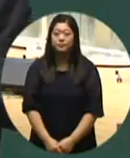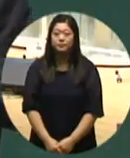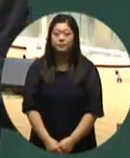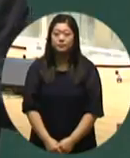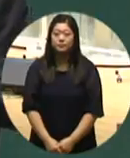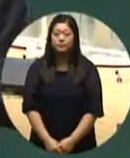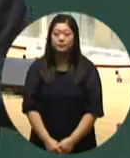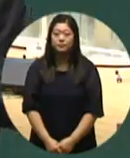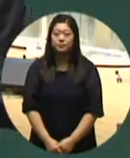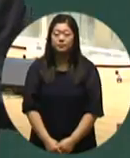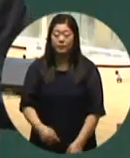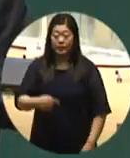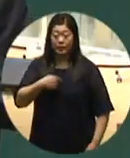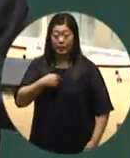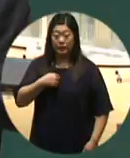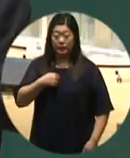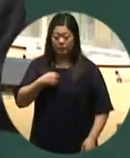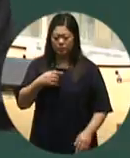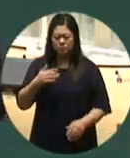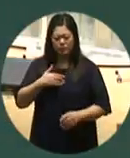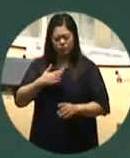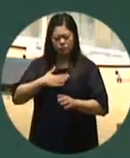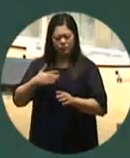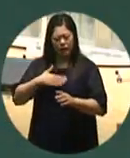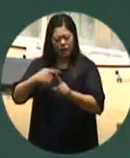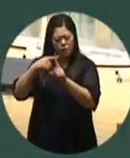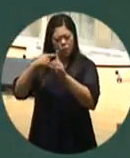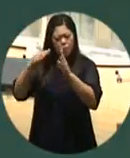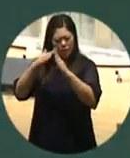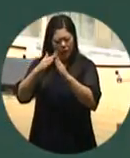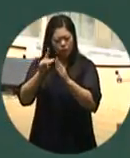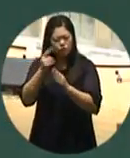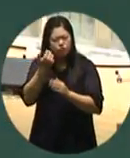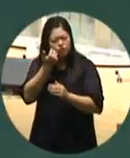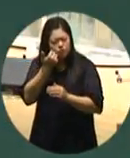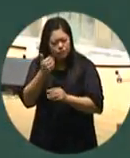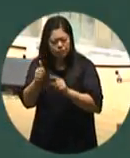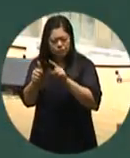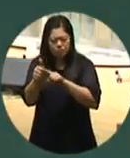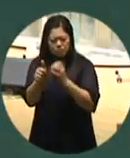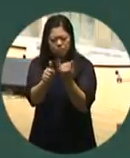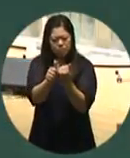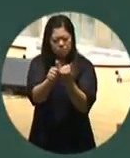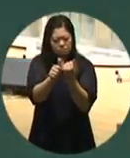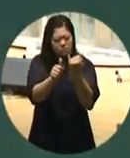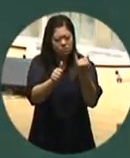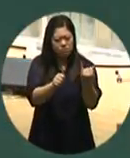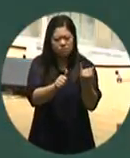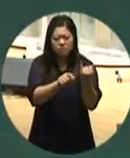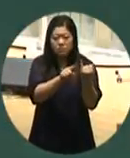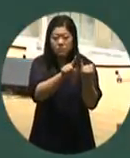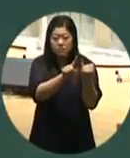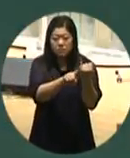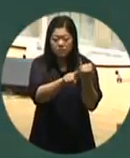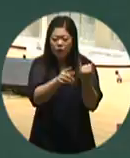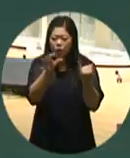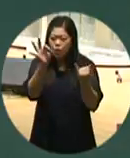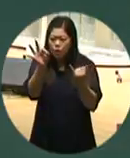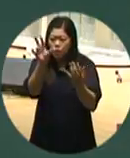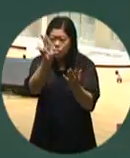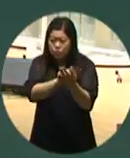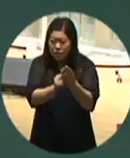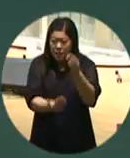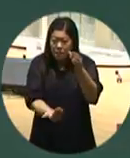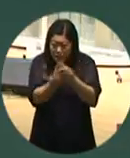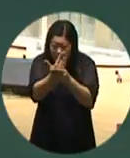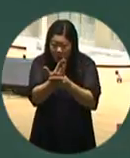도망생이 없어지는 거예요. So there was a family inside of our church long ago, and the wife would notice that every time there was money received,